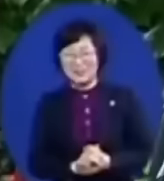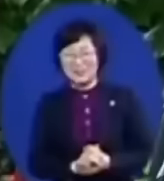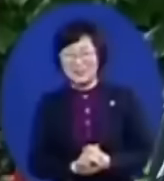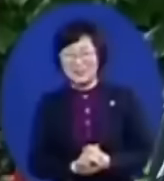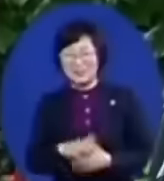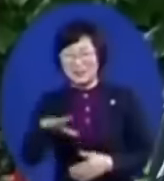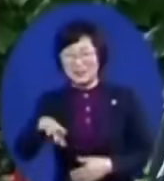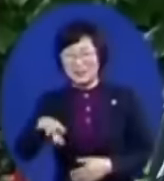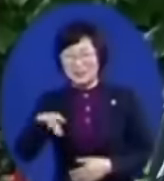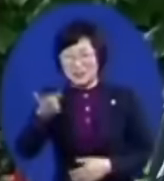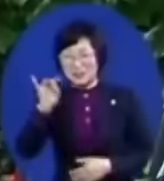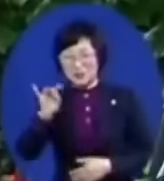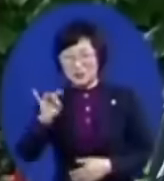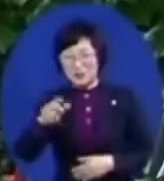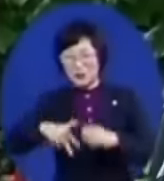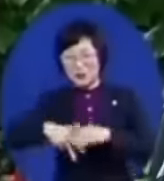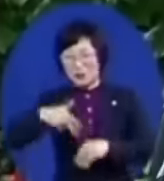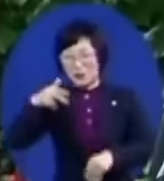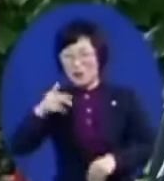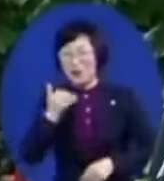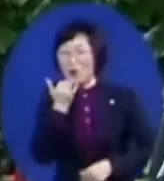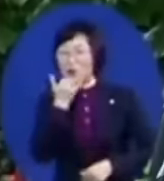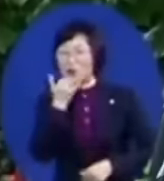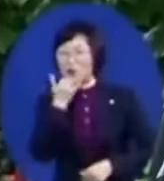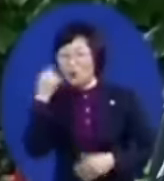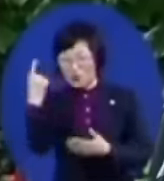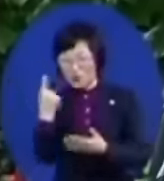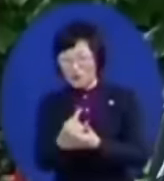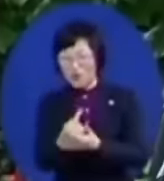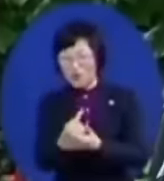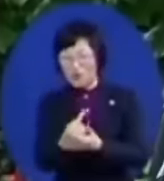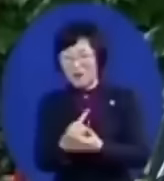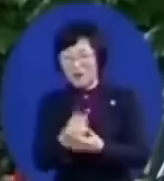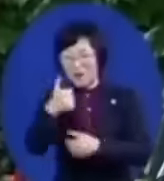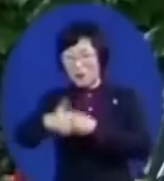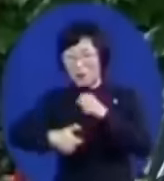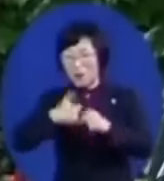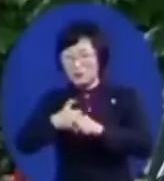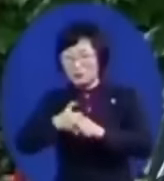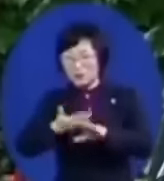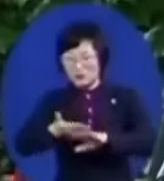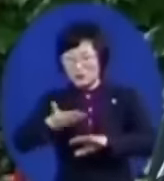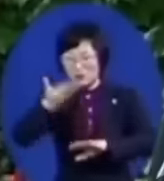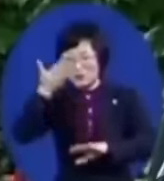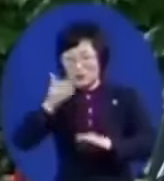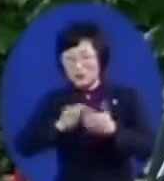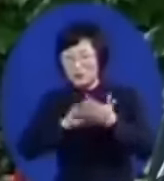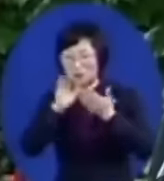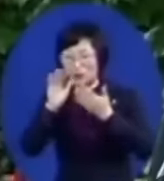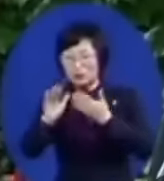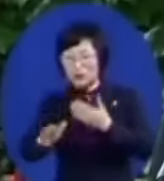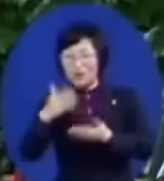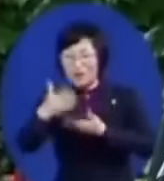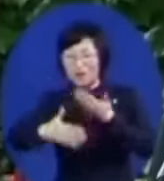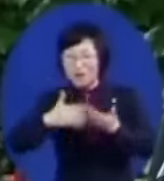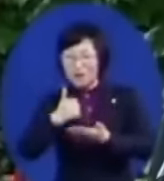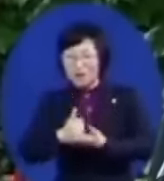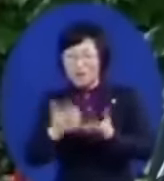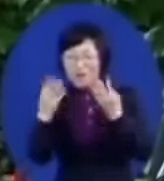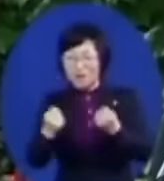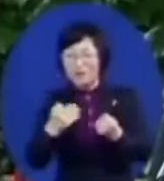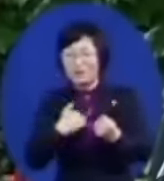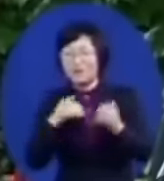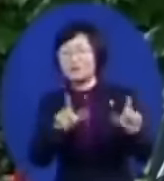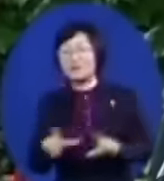빈손 들고 서울에 올라와서 50년의 세월이 지나고 난 다음에 하나님이 얼마나 저희 삶에 축복해 주신